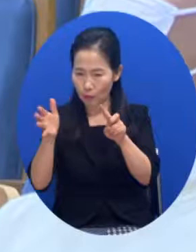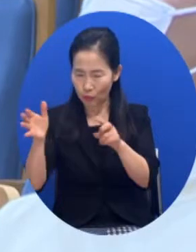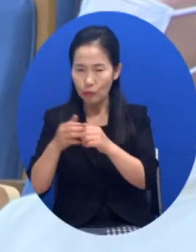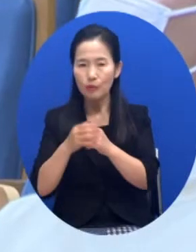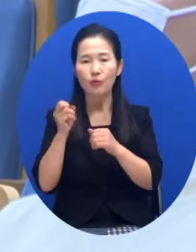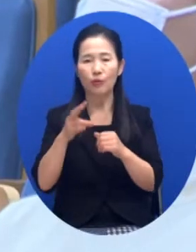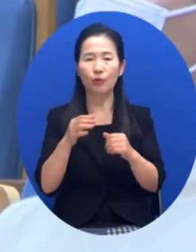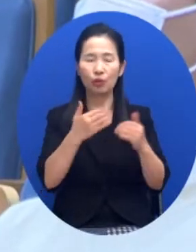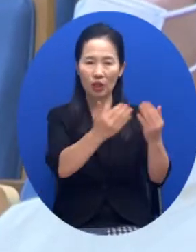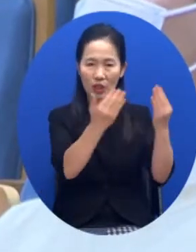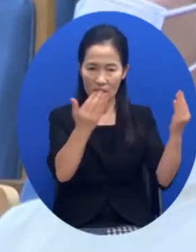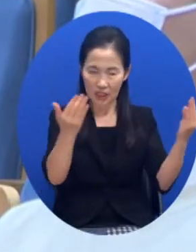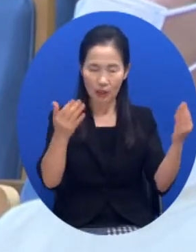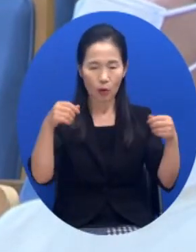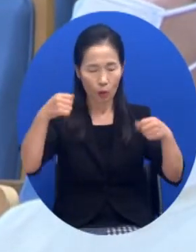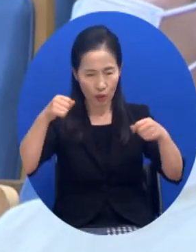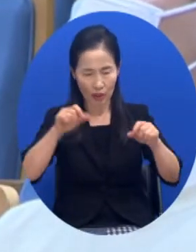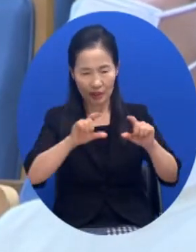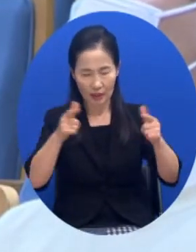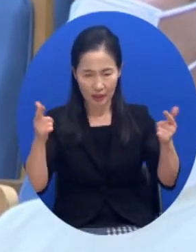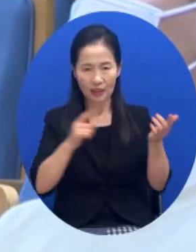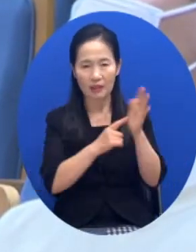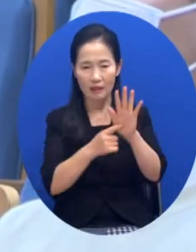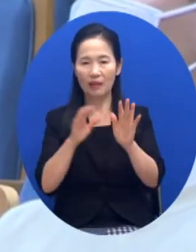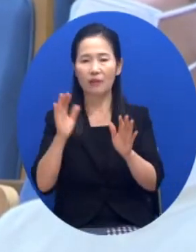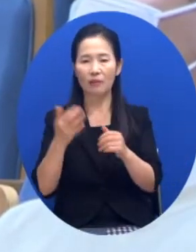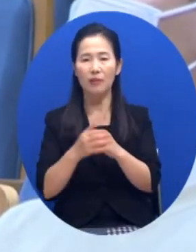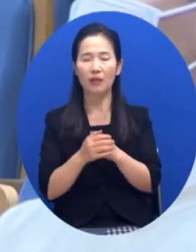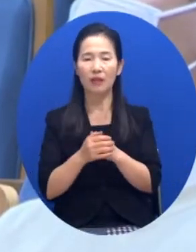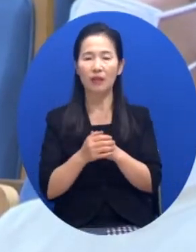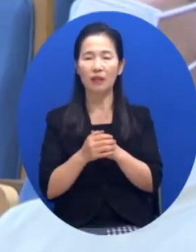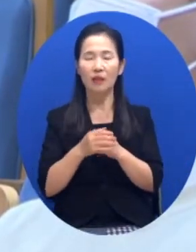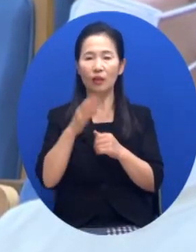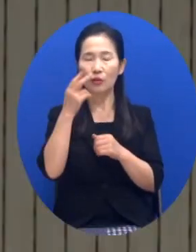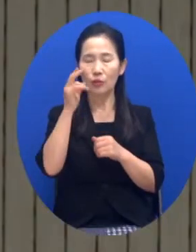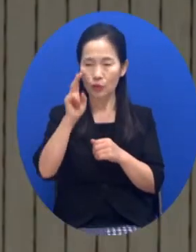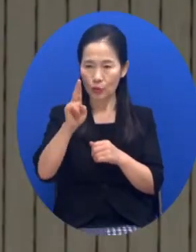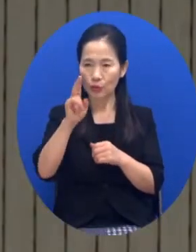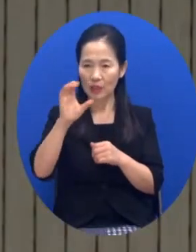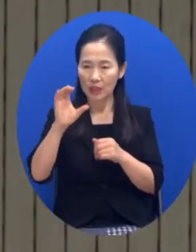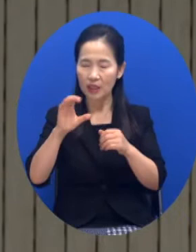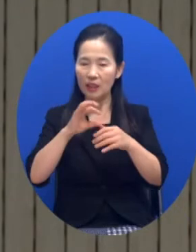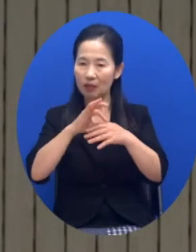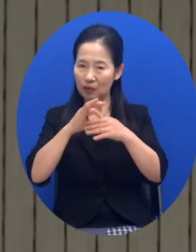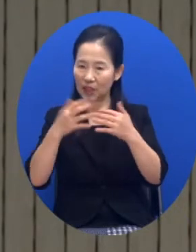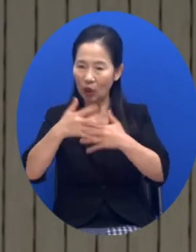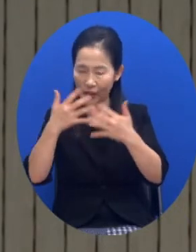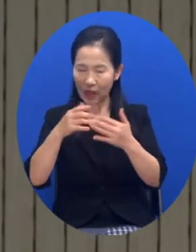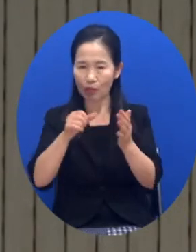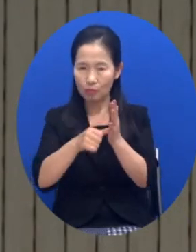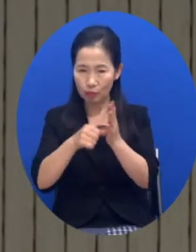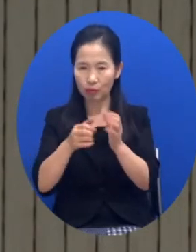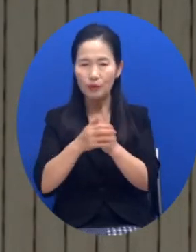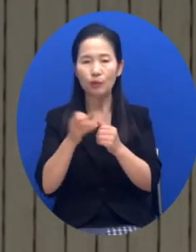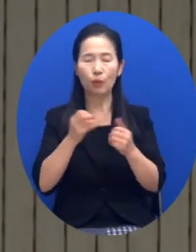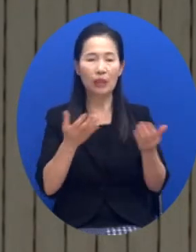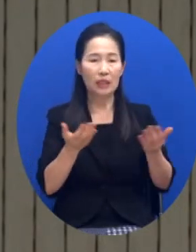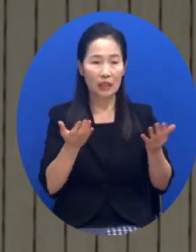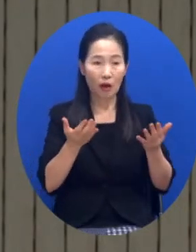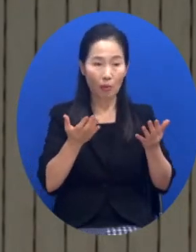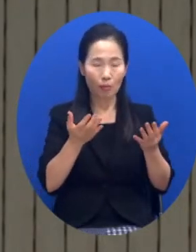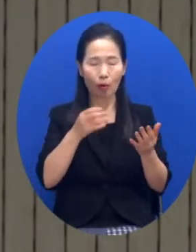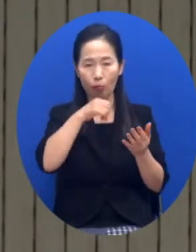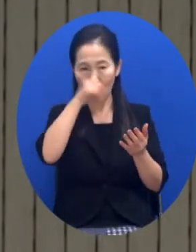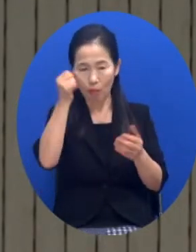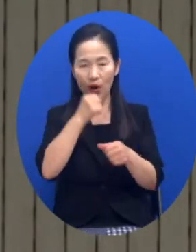활동 등이 진행됩니다. 문화제 기간 전에 공지했던 UCC 공모전과 직업인으로서 성과를 인정받은